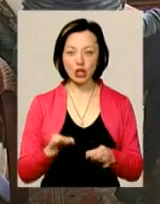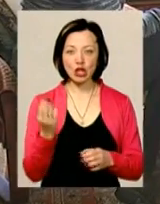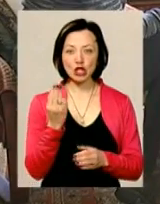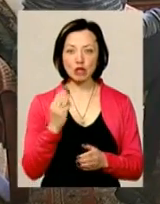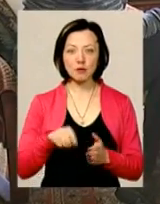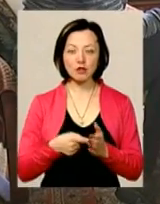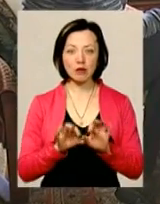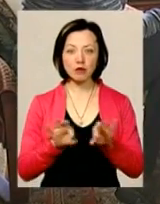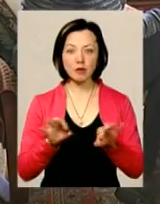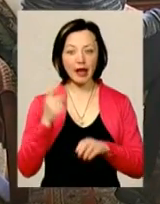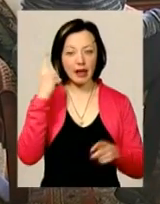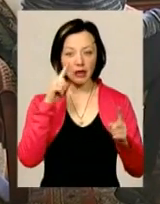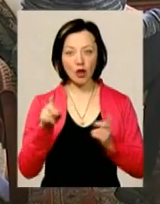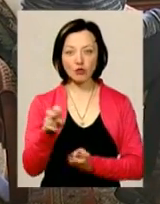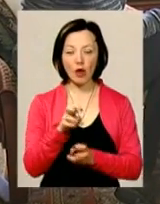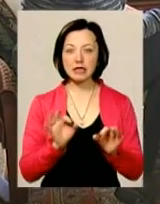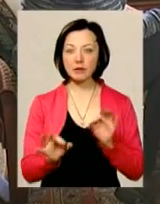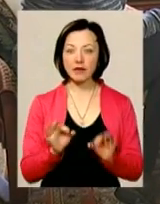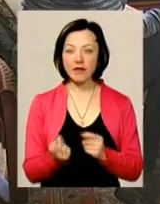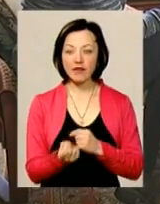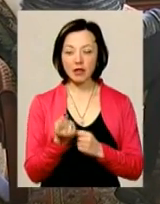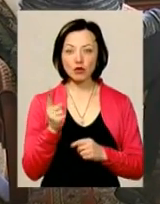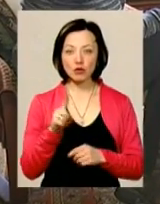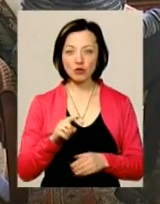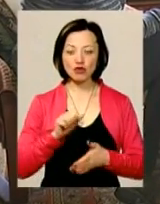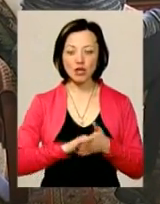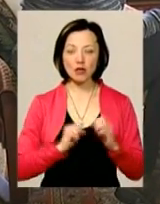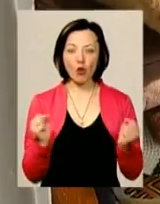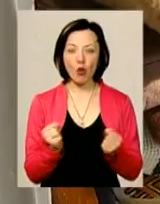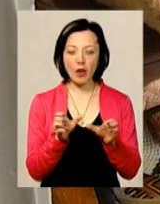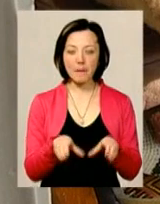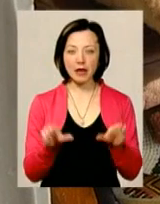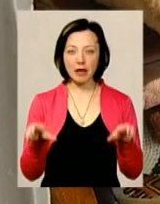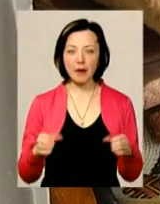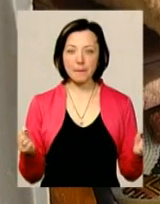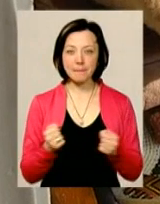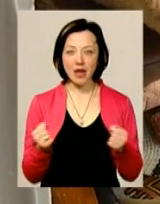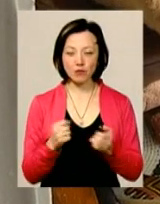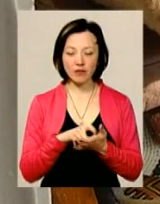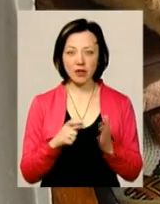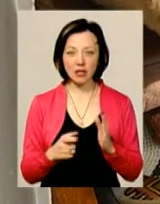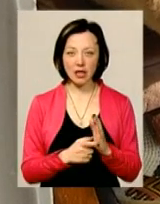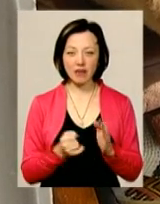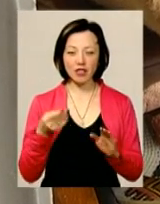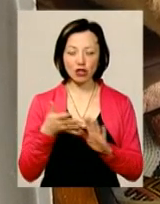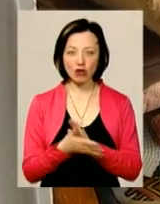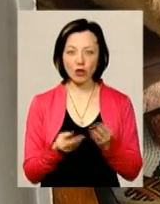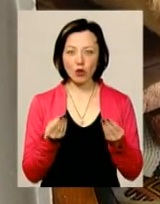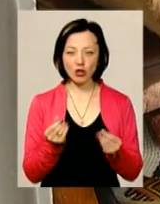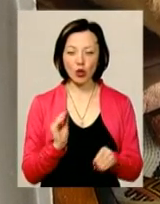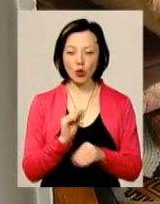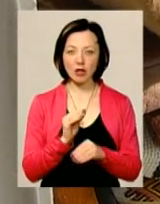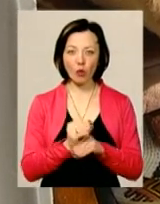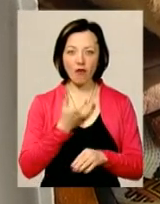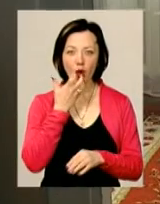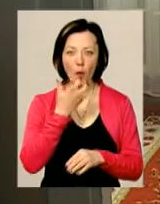Шепетівчанин розповідає, ідея шукати справедливості виникла тому, що через холодні батареї змушені були мерзнути у квартирі та витрачати кошти на